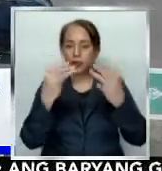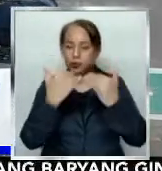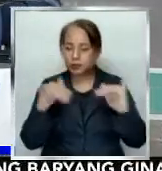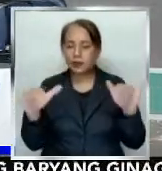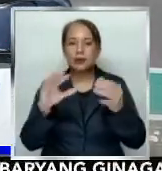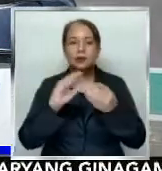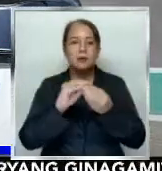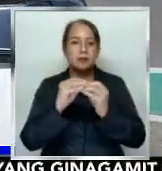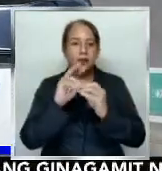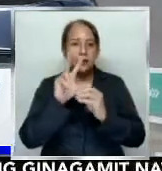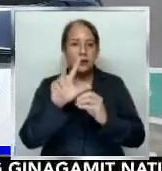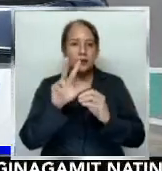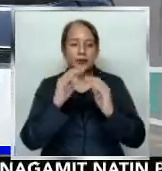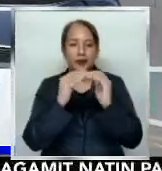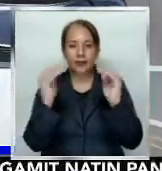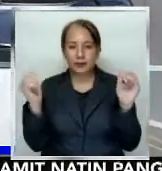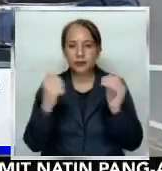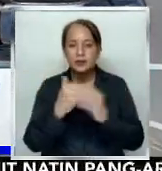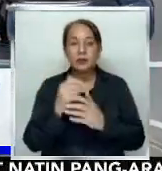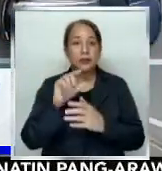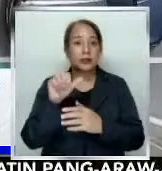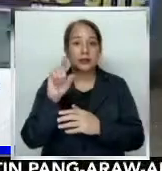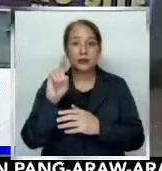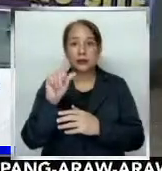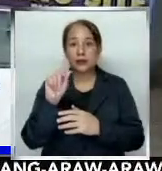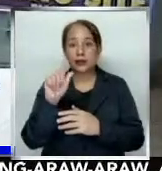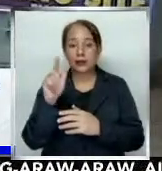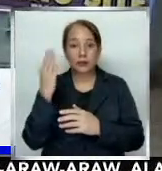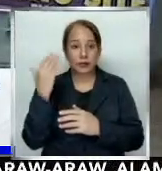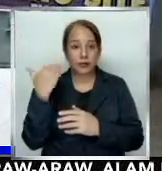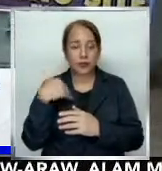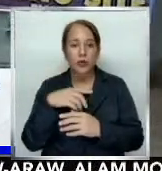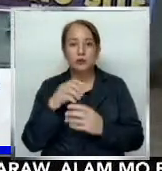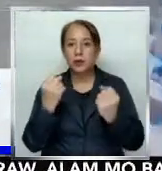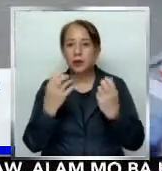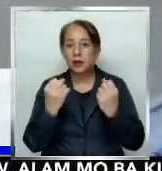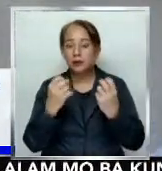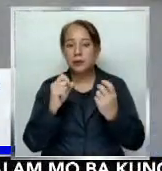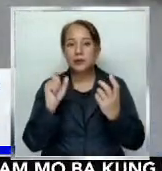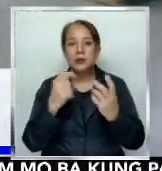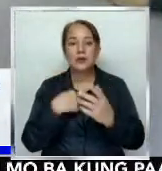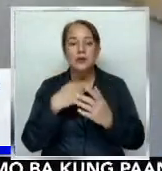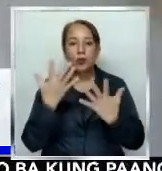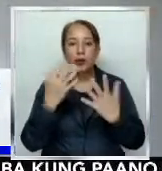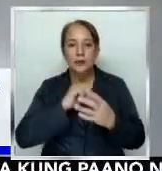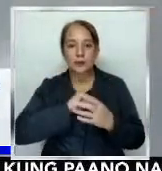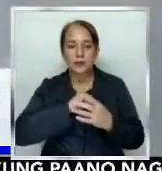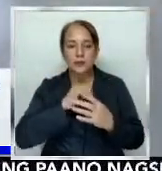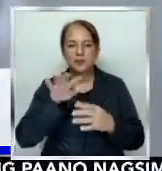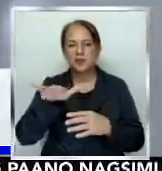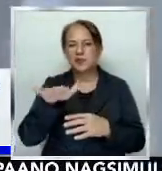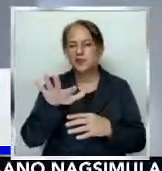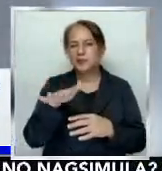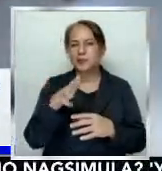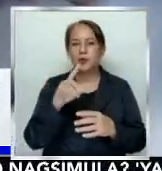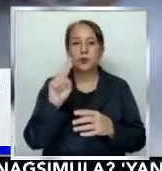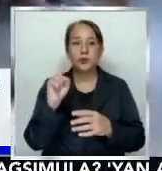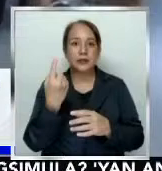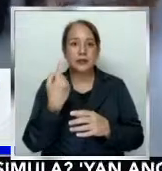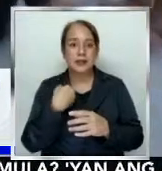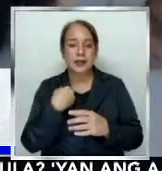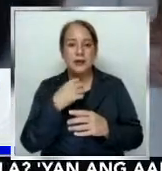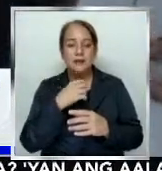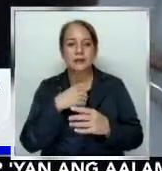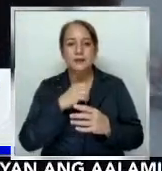Hindi kasi tulad noong Delta variant surge, karamihan ngayon ng mga kaso ay asymptomatic, mild o moderate ang mga sintomas, kaya't hindi